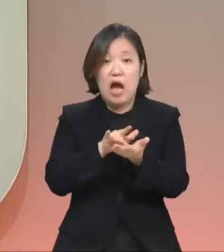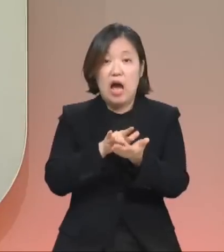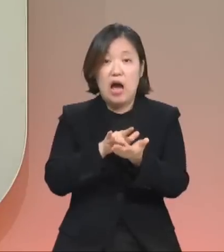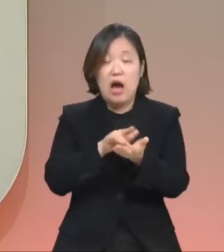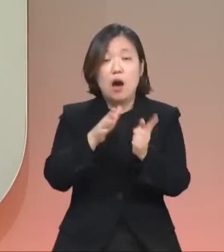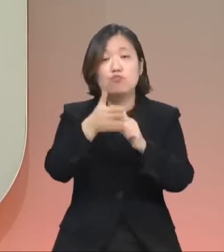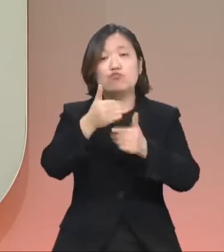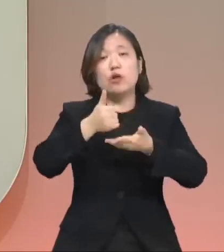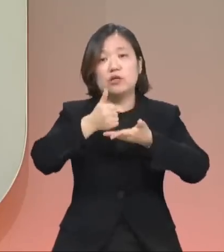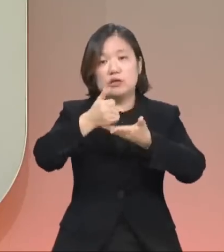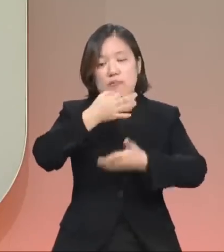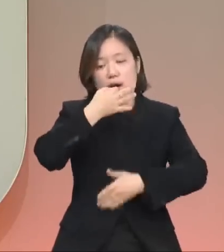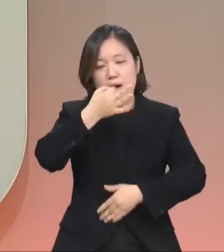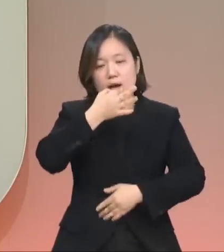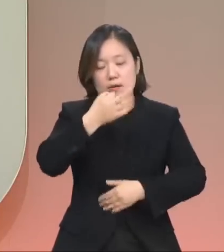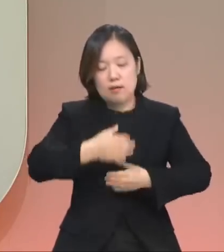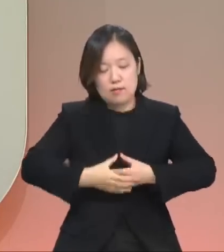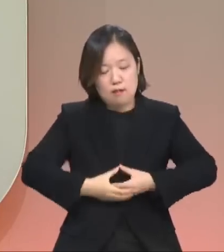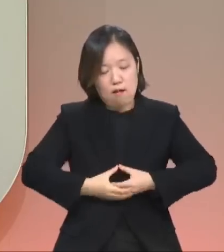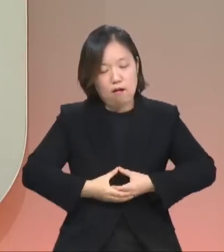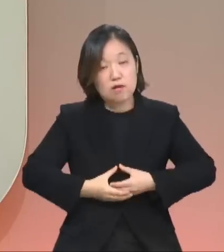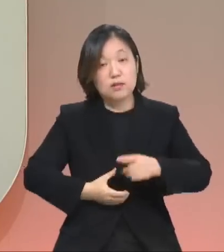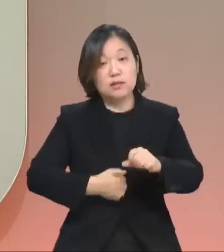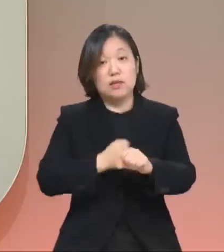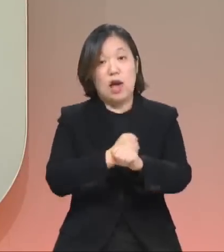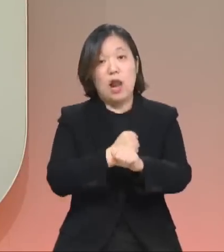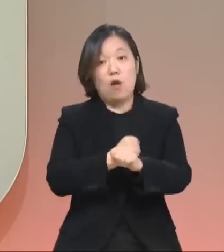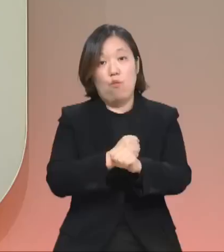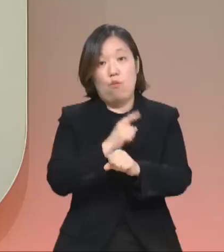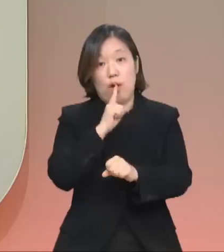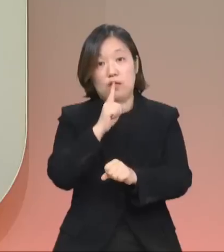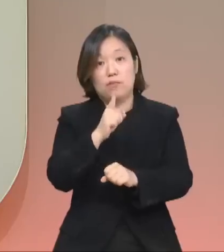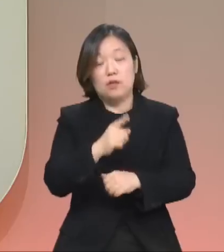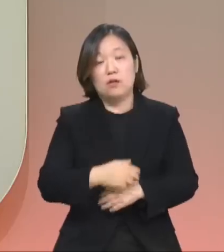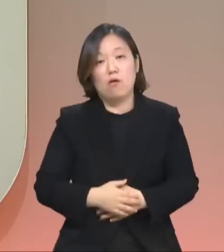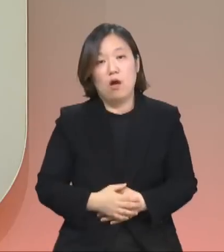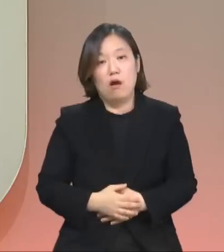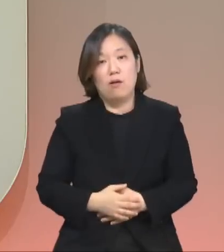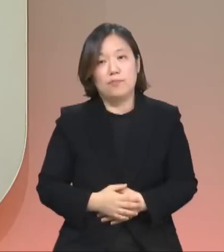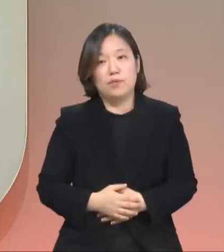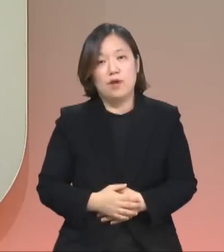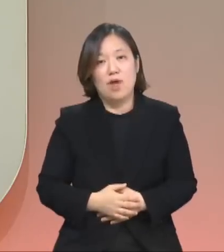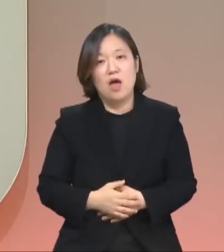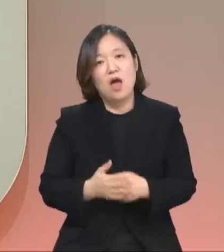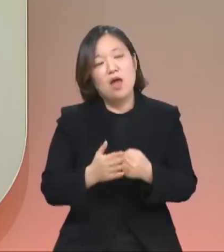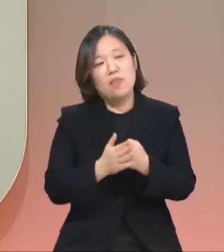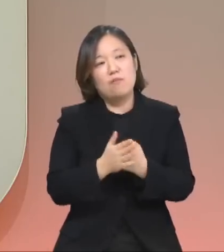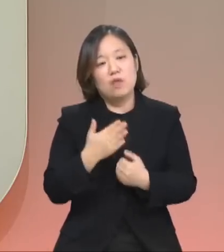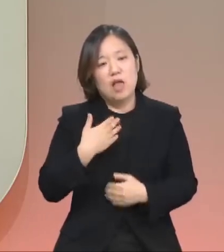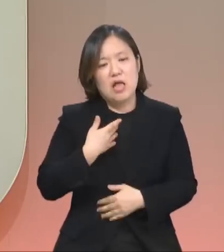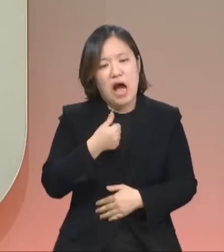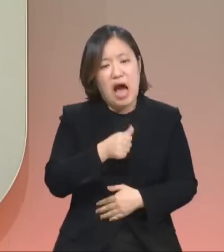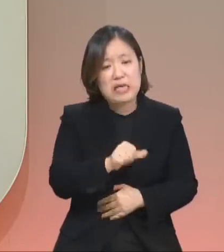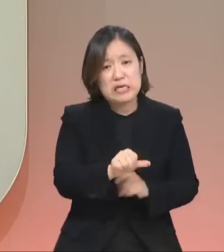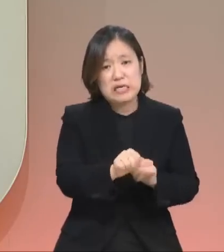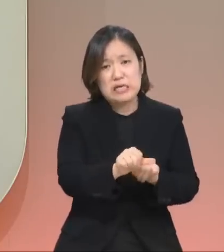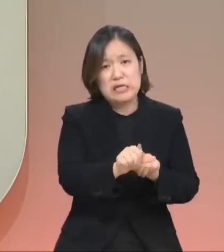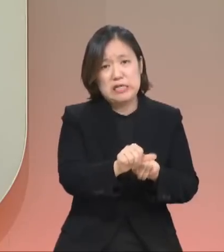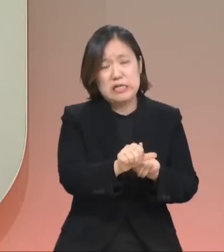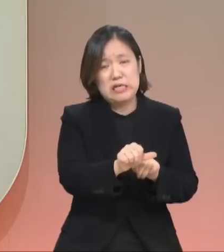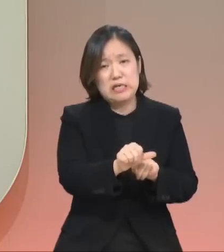주지스님께서 말씀을 하셨나 봅니다 그래서 이제 아들이 아들이 이제 의식을 잃고